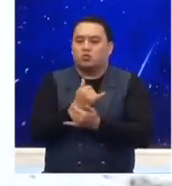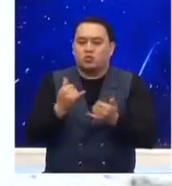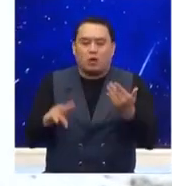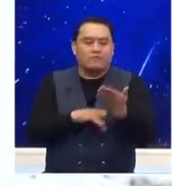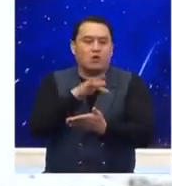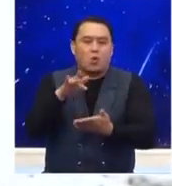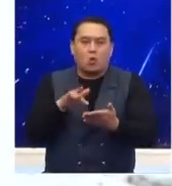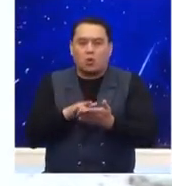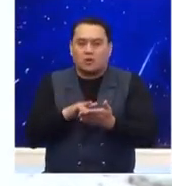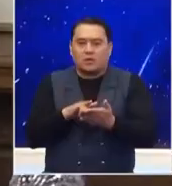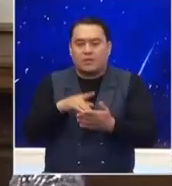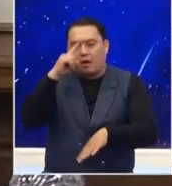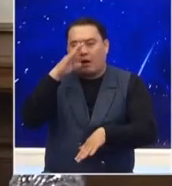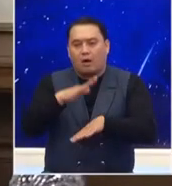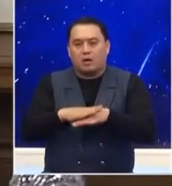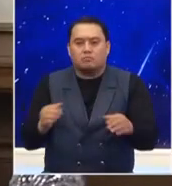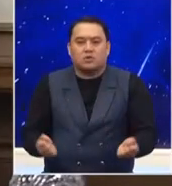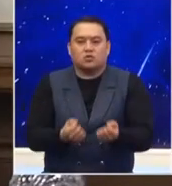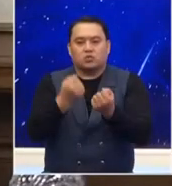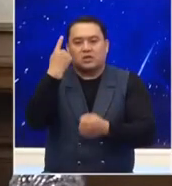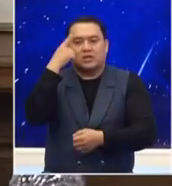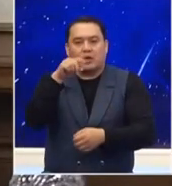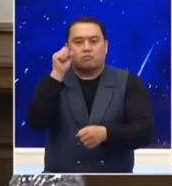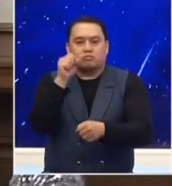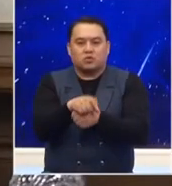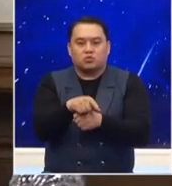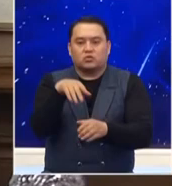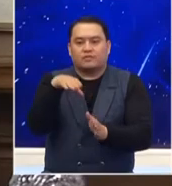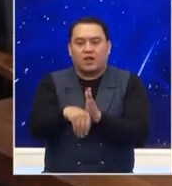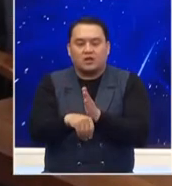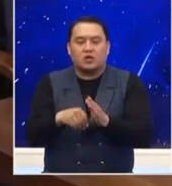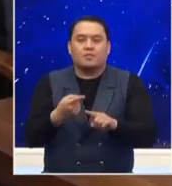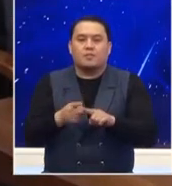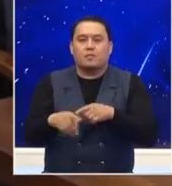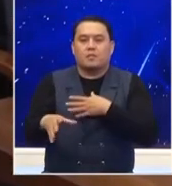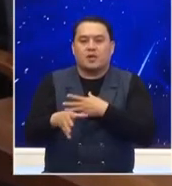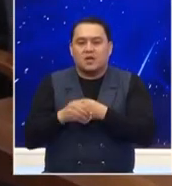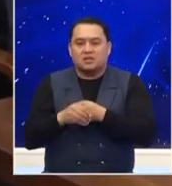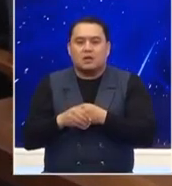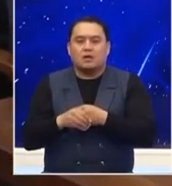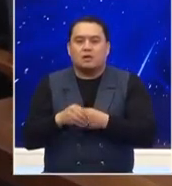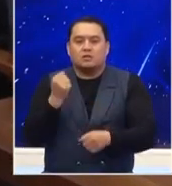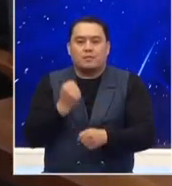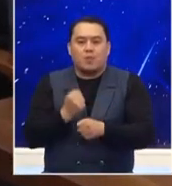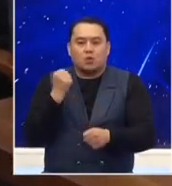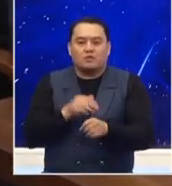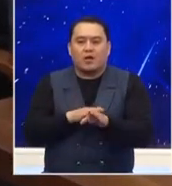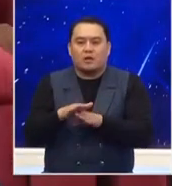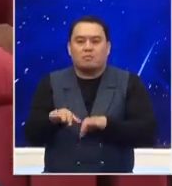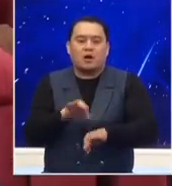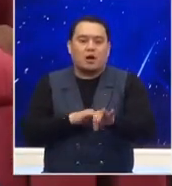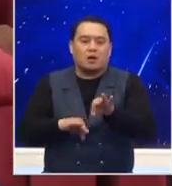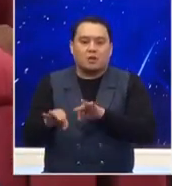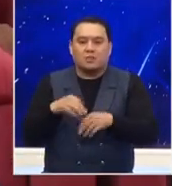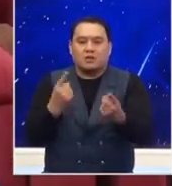городской инфраструктуры. Амандык Баталов поддержал идею и поручил внести его в реестр. Вместе с тем глава региона подверг жесткой критике реализацию проекта